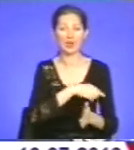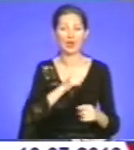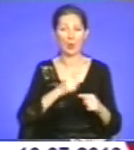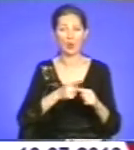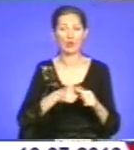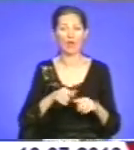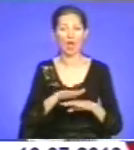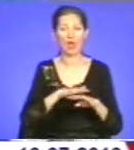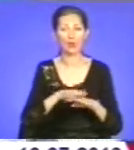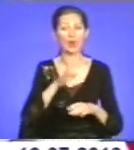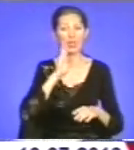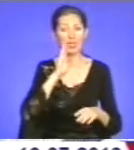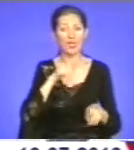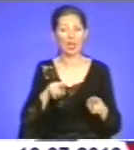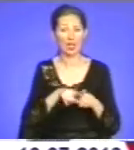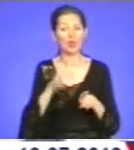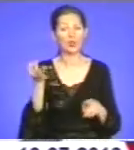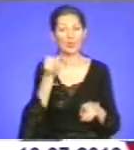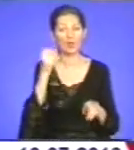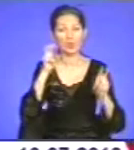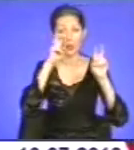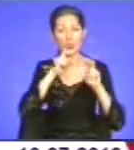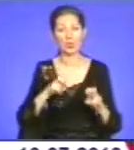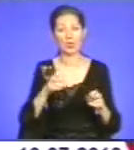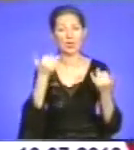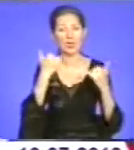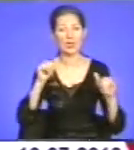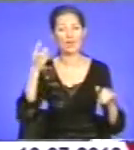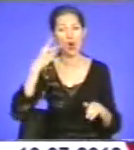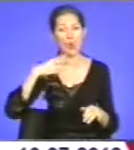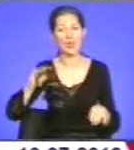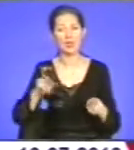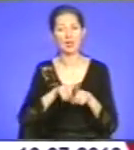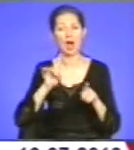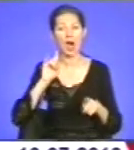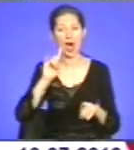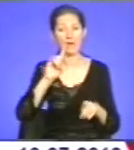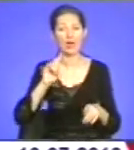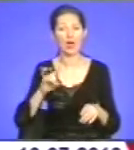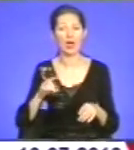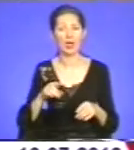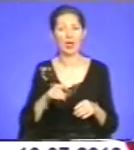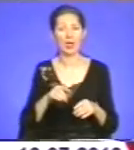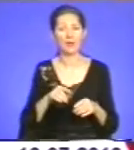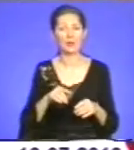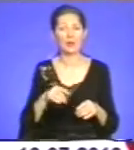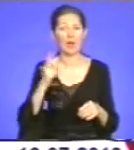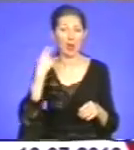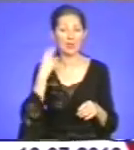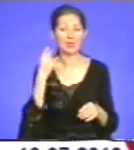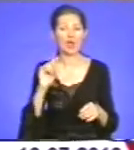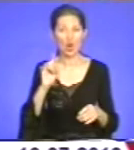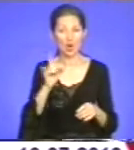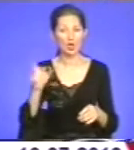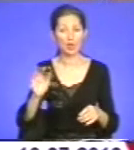з неабиякою цікавістю розглядали дивомоделі та авіаконструкції. Британські льотчики виявились привітними.